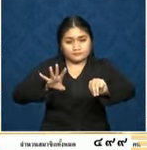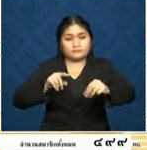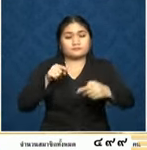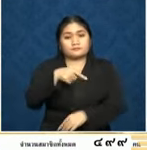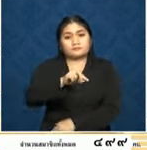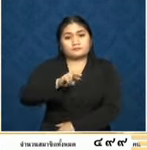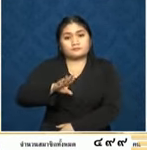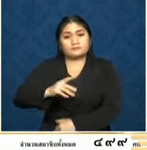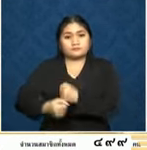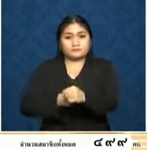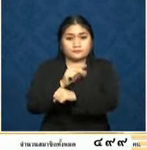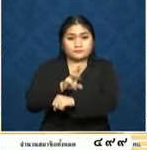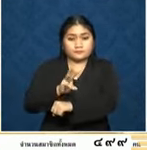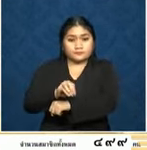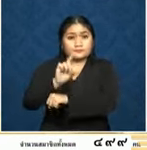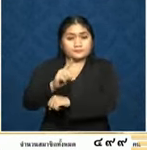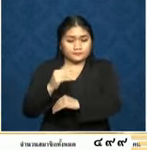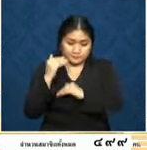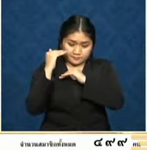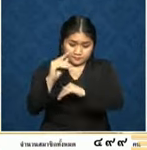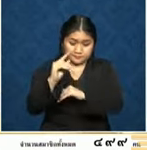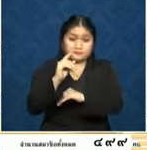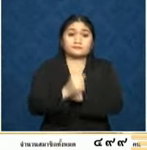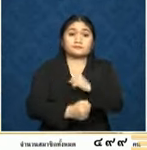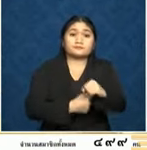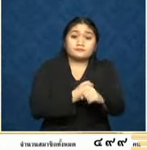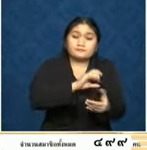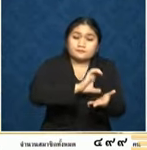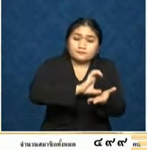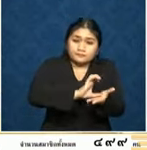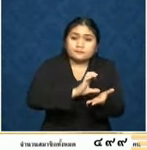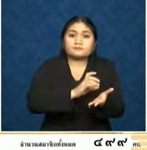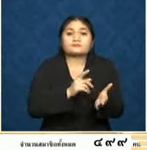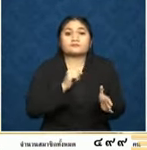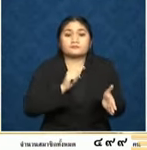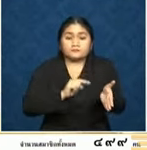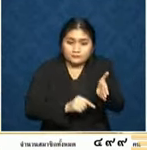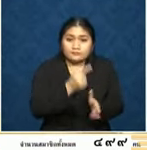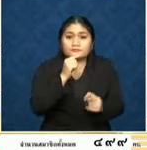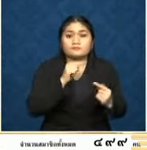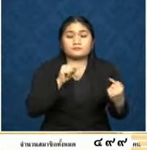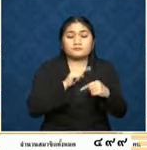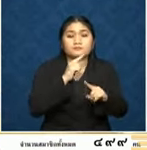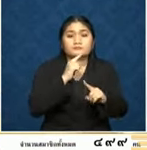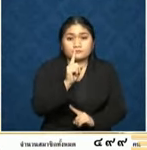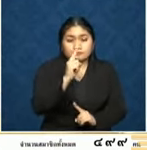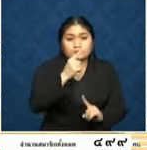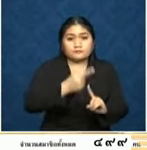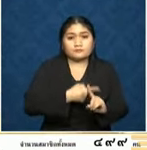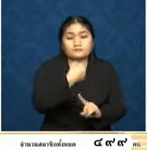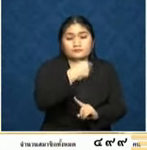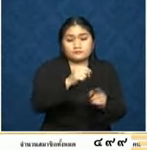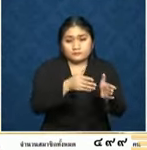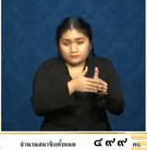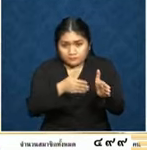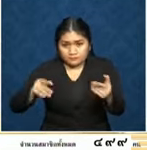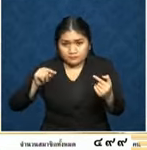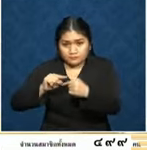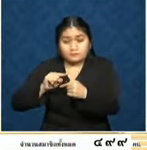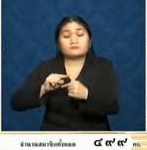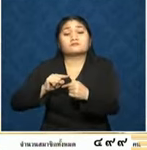พ.ศ.2561กำหนดไว้ว่าปีงบประมาณหมายความว่าระยะเวลาตั้งแต่วันที่1ตุลาคมของปี1ถึงวันที่30กันยายน